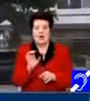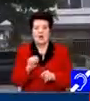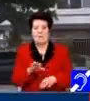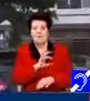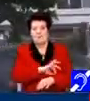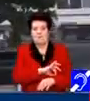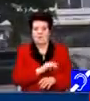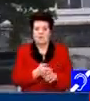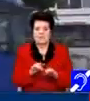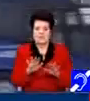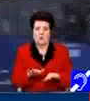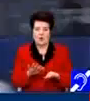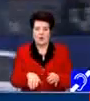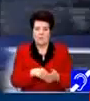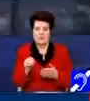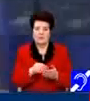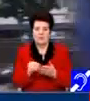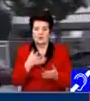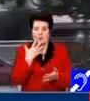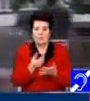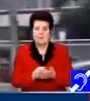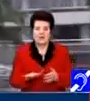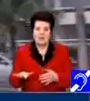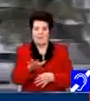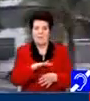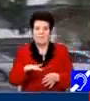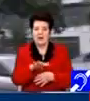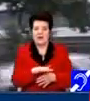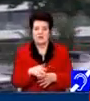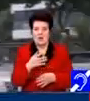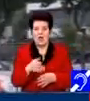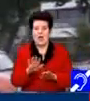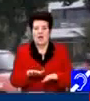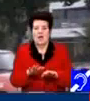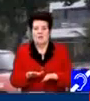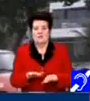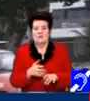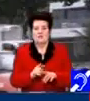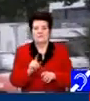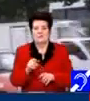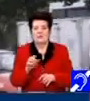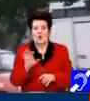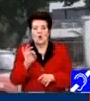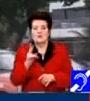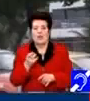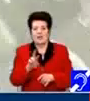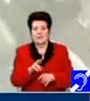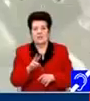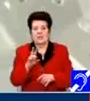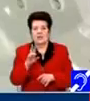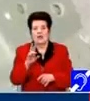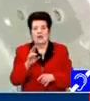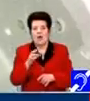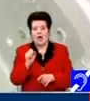un taximetrist local pentru a cumpăra o proprietate pe plaja din localitatea Cumbuco, la țărmul Oceanului Atlantic, lângă